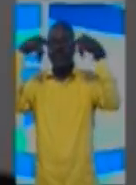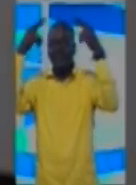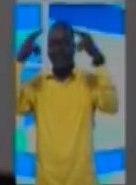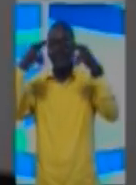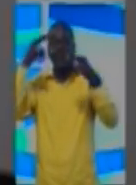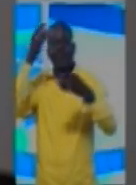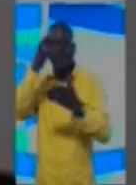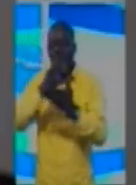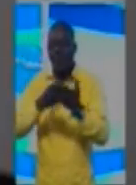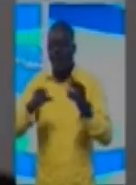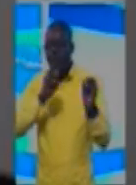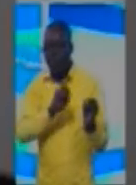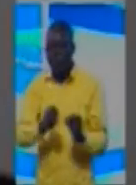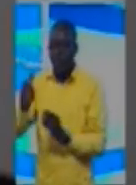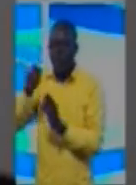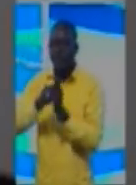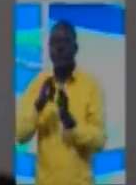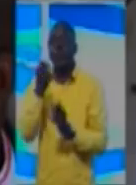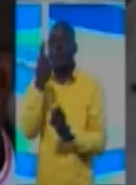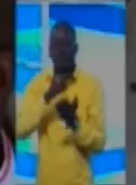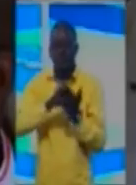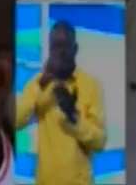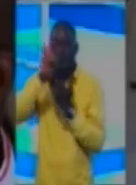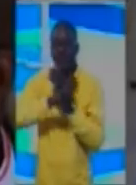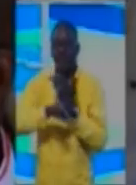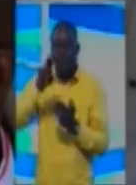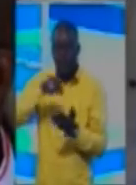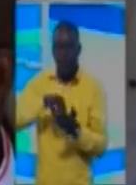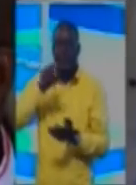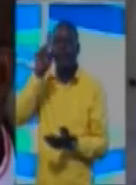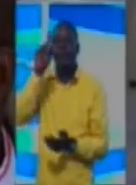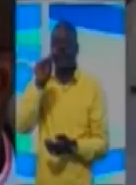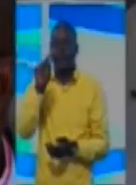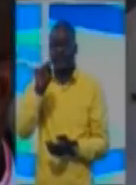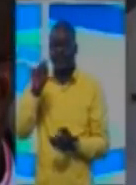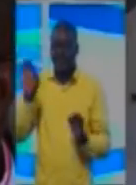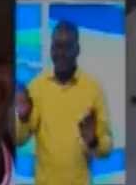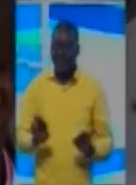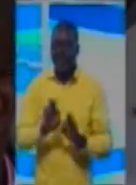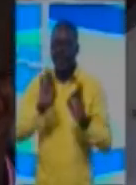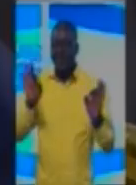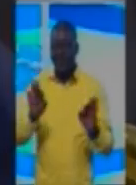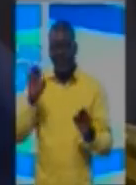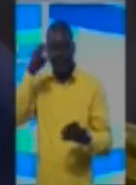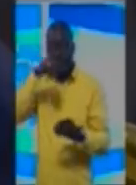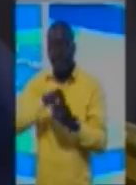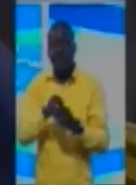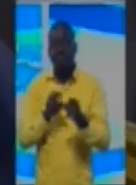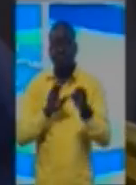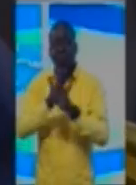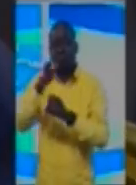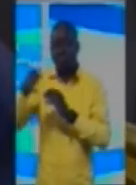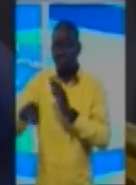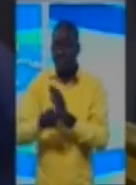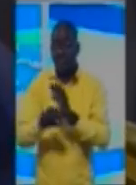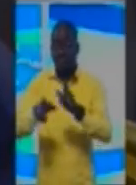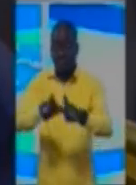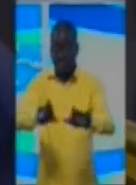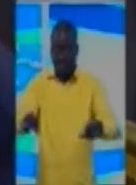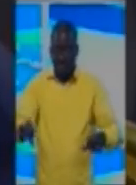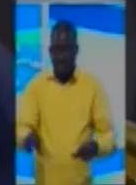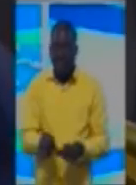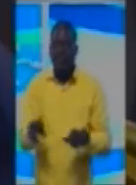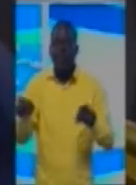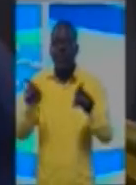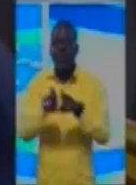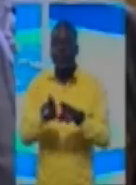de l'organisation du 11 décembre 2020. Les festivités du 11 décembre sont un tremplin pour booster l'économie locale. C'est aussi